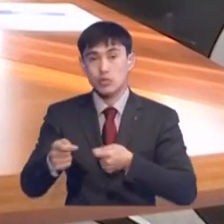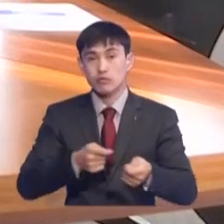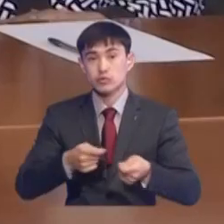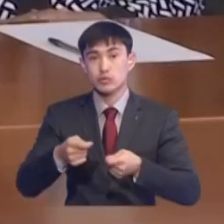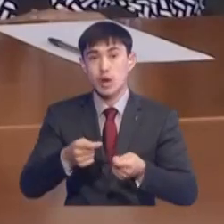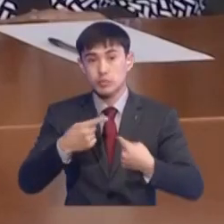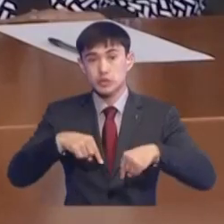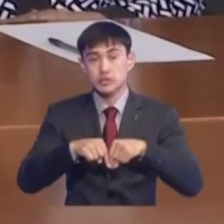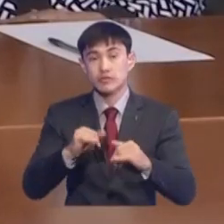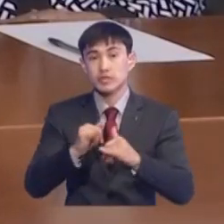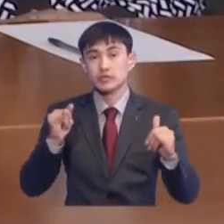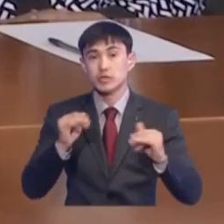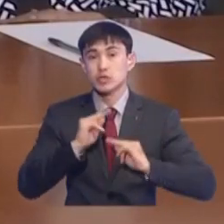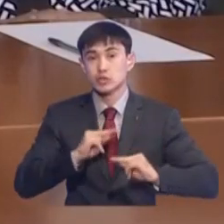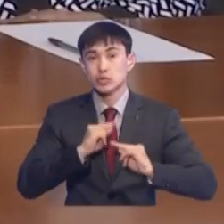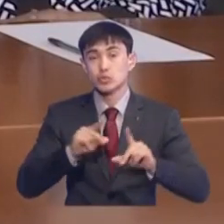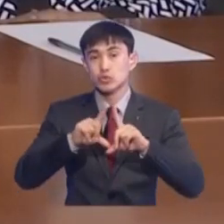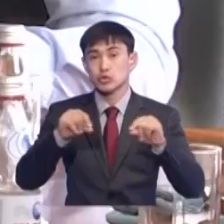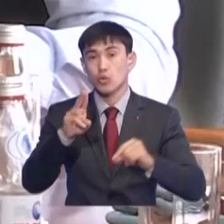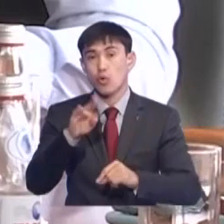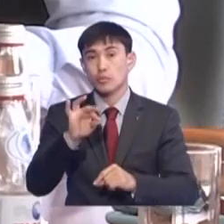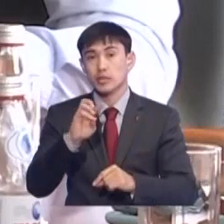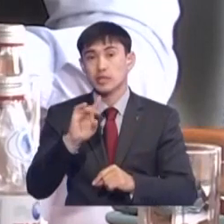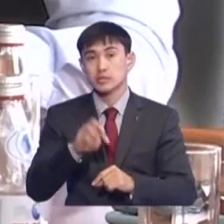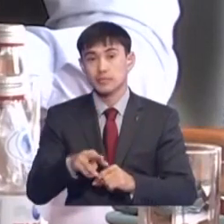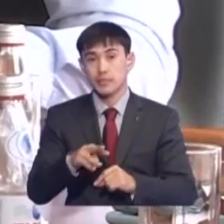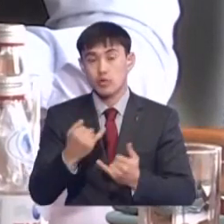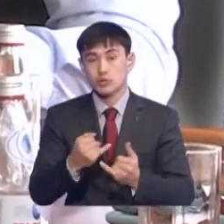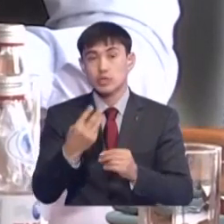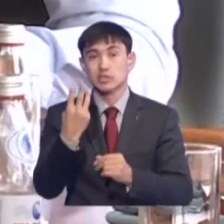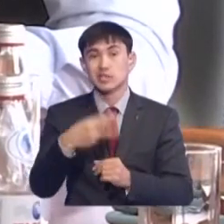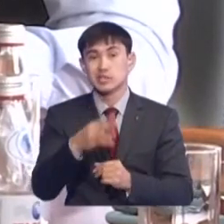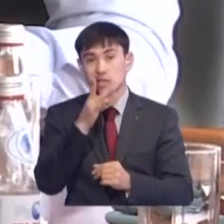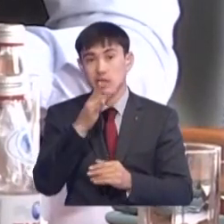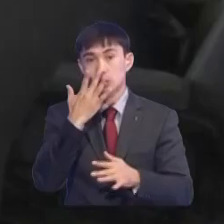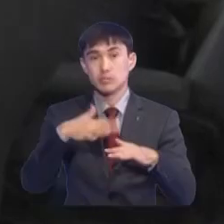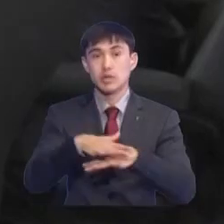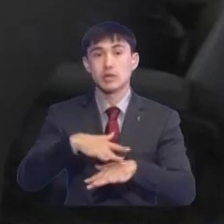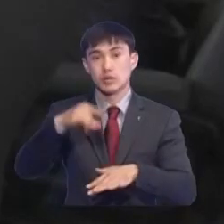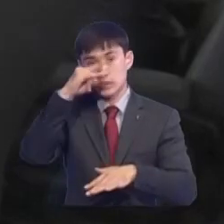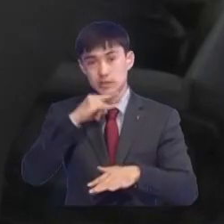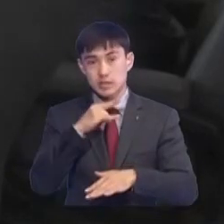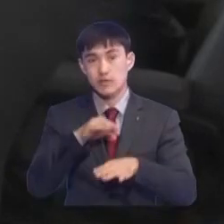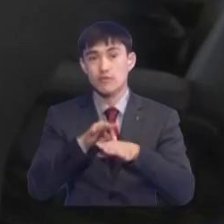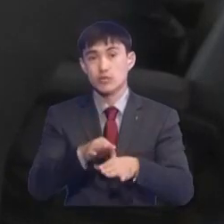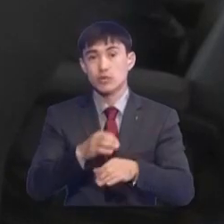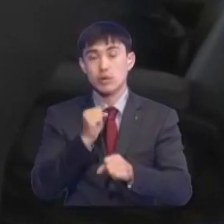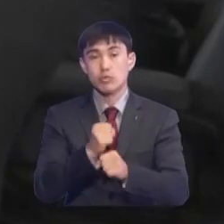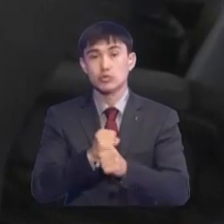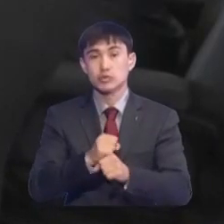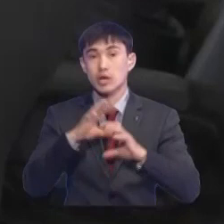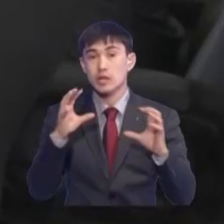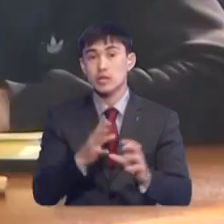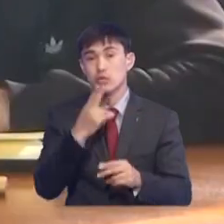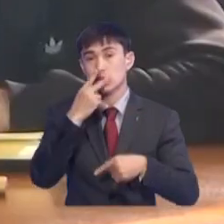управления общественного развития и сотрудниками учреждения когам лисим вот уже почти 30 лет Ассамблея народа Казахстана ведёт работу по